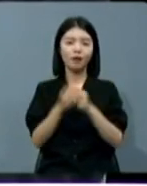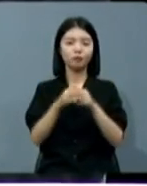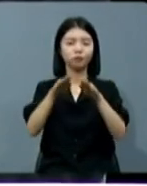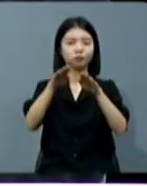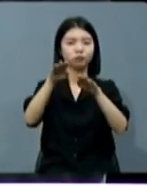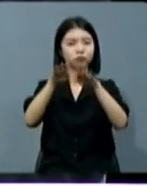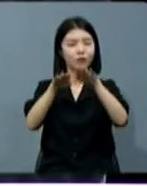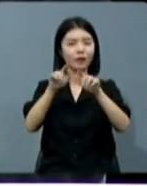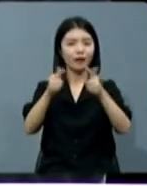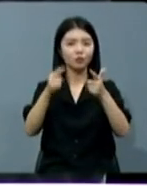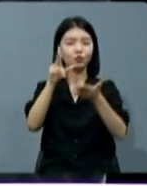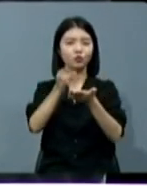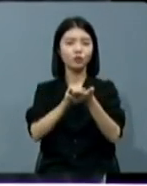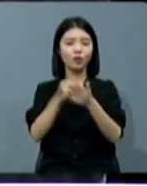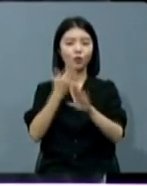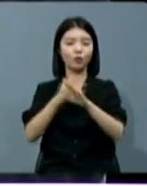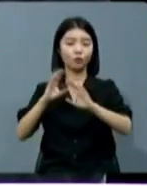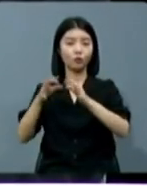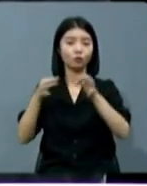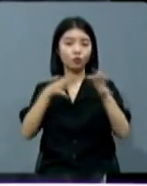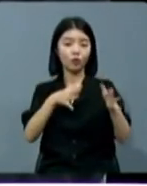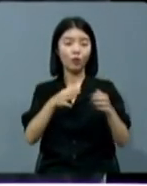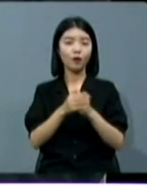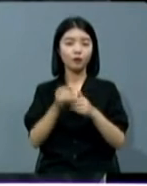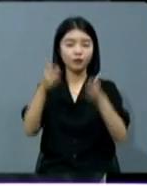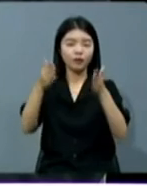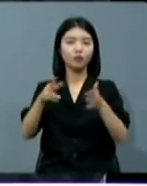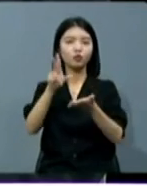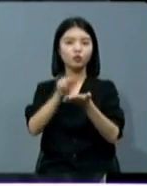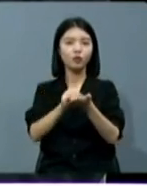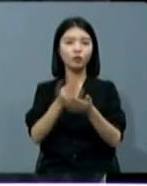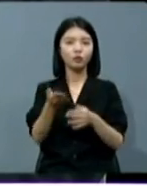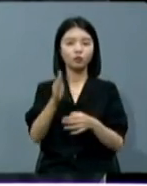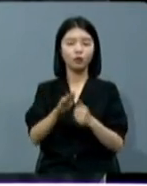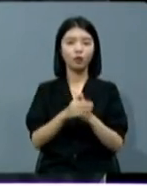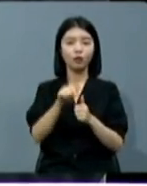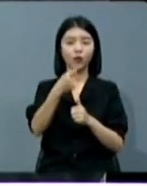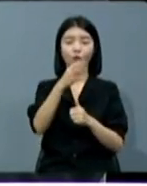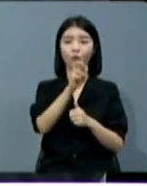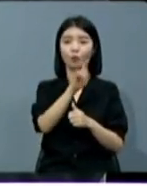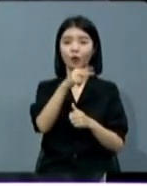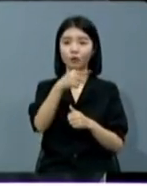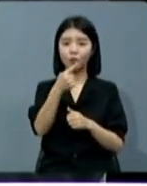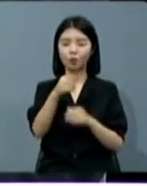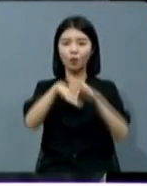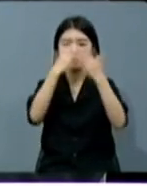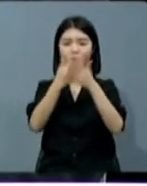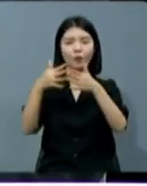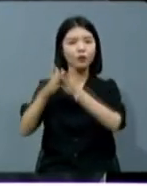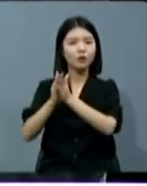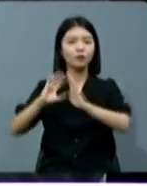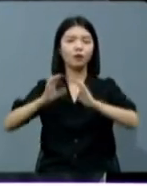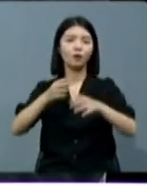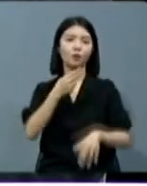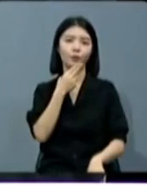문제, 외국과 국내 투자가 사이에 그렇습니다. 불공평한 문제. 그런데 예. 또 공매도를 완전히 폐지하는 나라는 없기